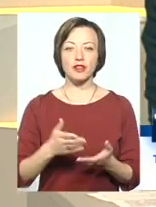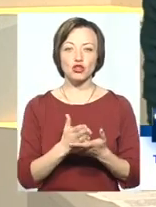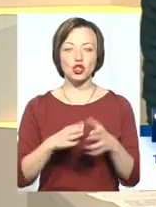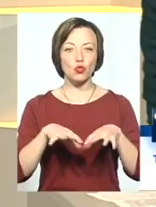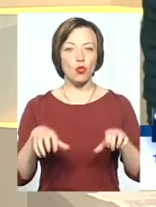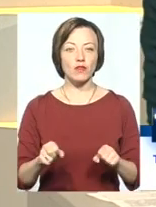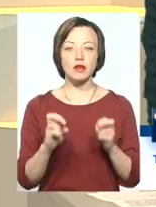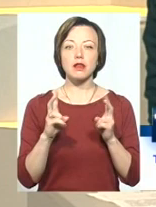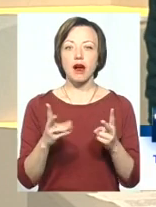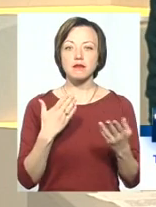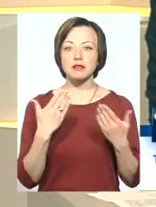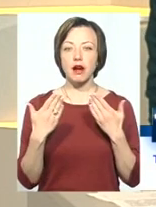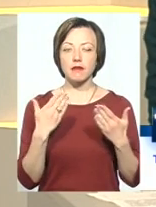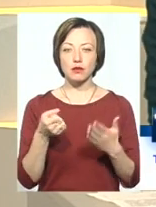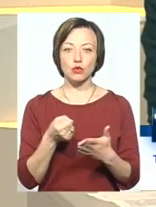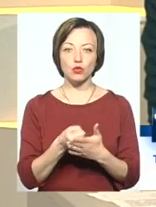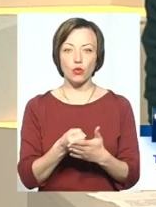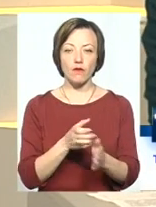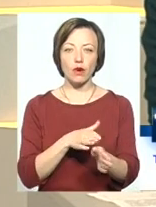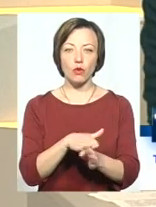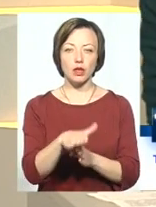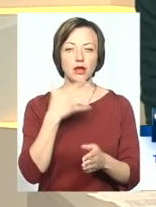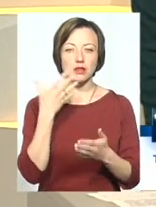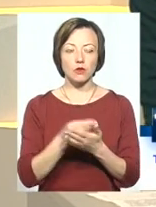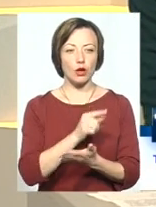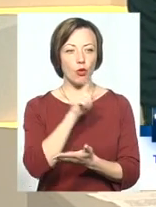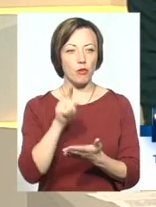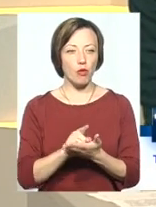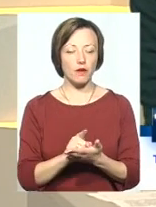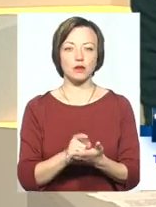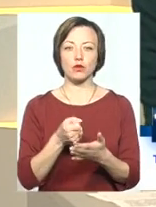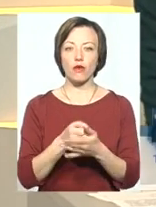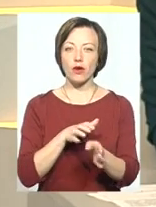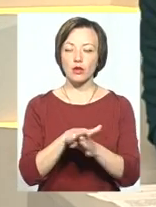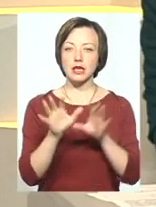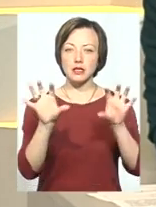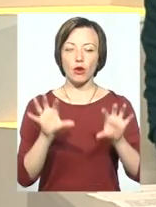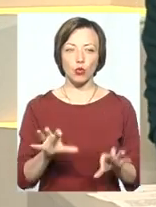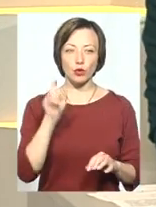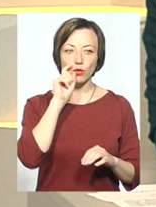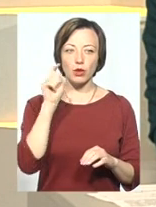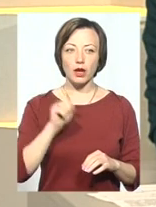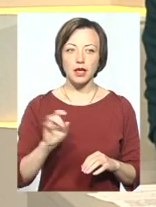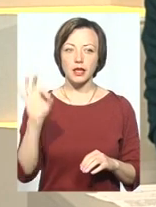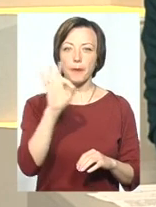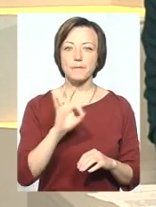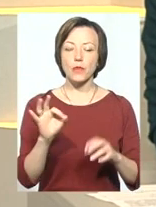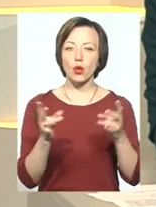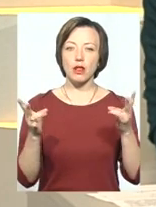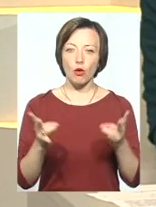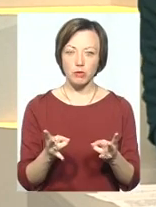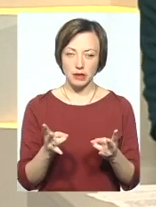е, як ставляться до виконання своїх обов'язків, до виконання законів України щодо